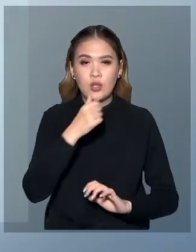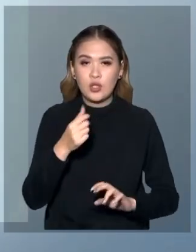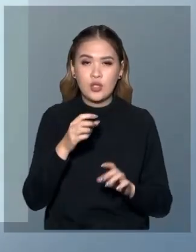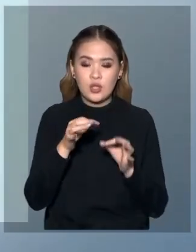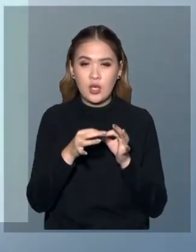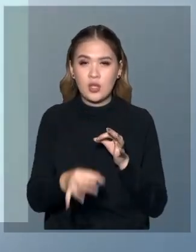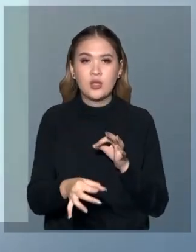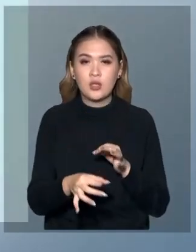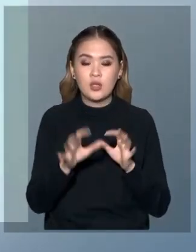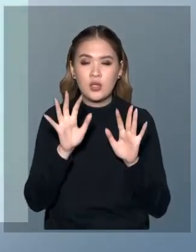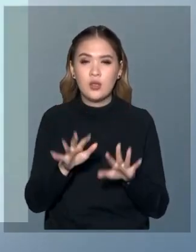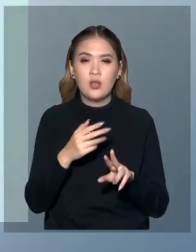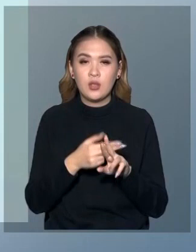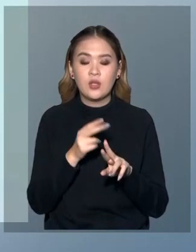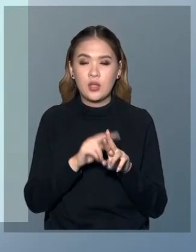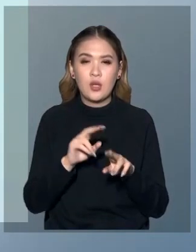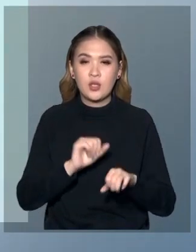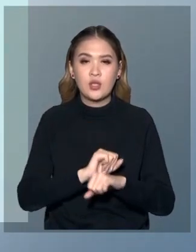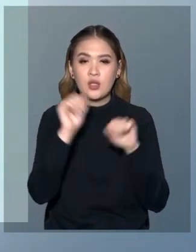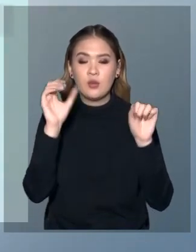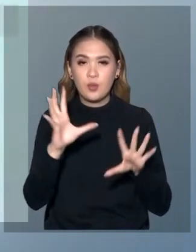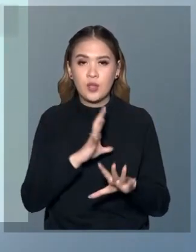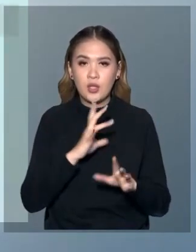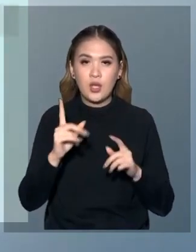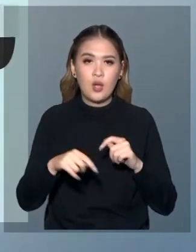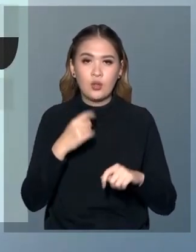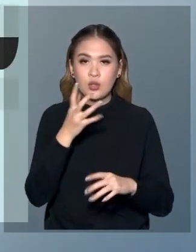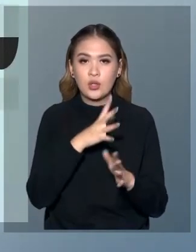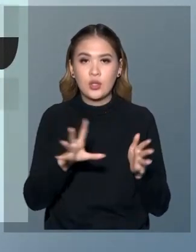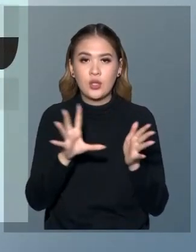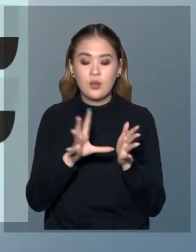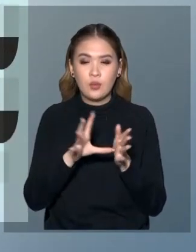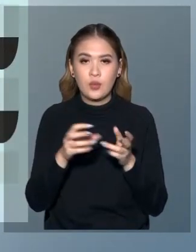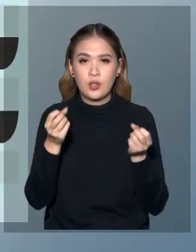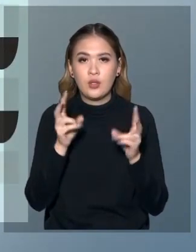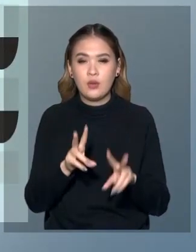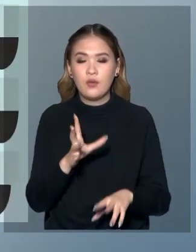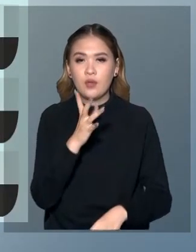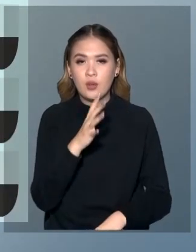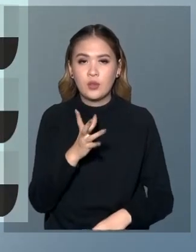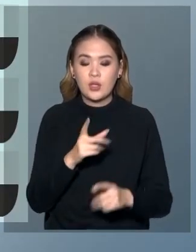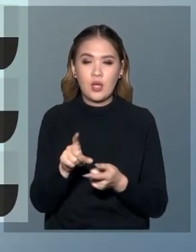в Шахтинске. Тогда взрыв произошел из-за нарушения техники безопасности